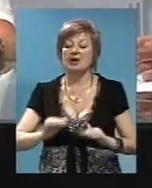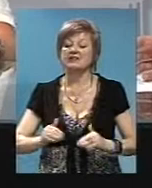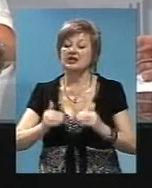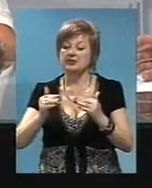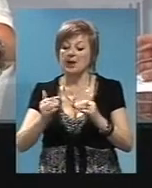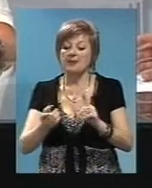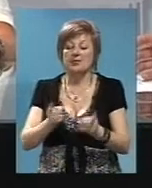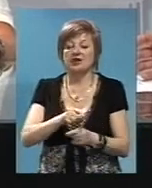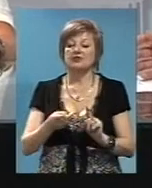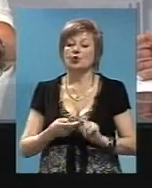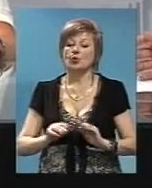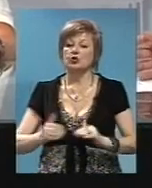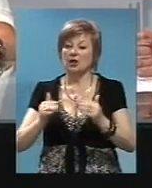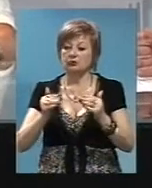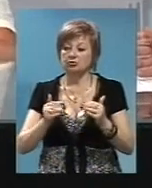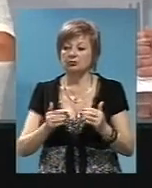до другого етапу